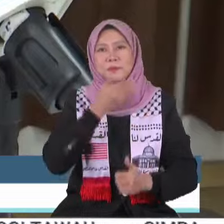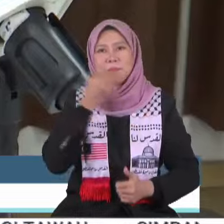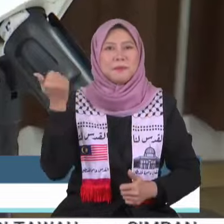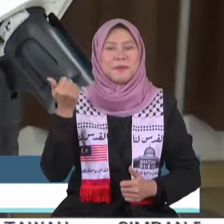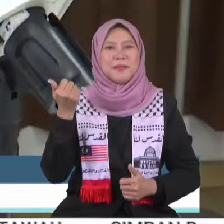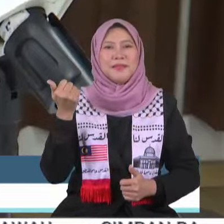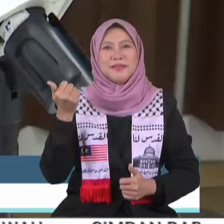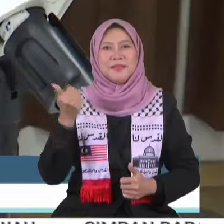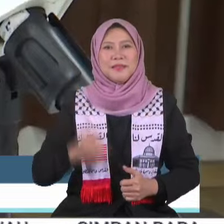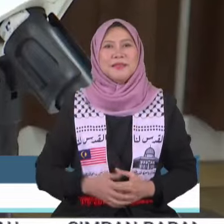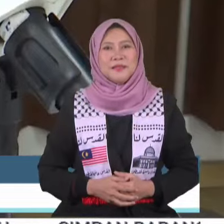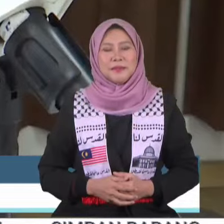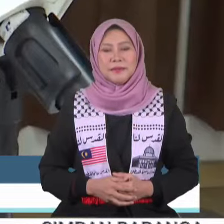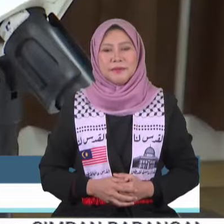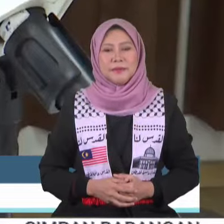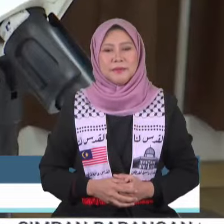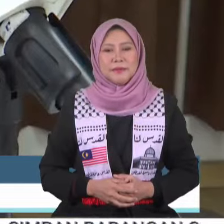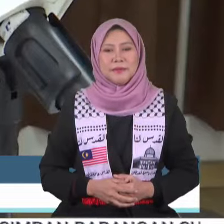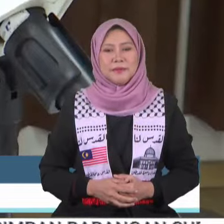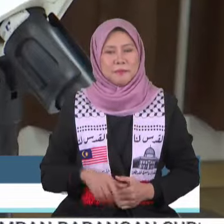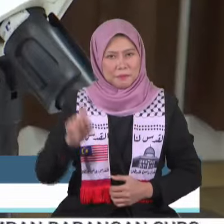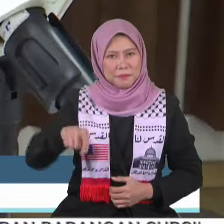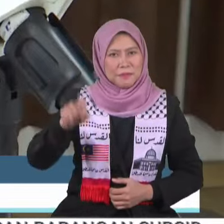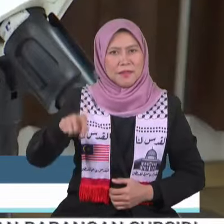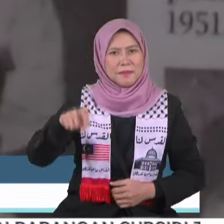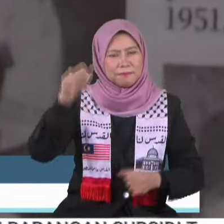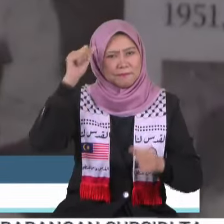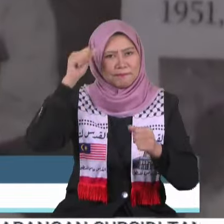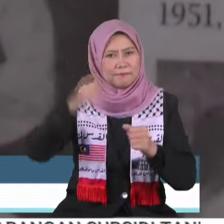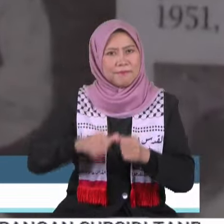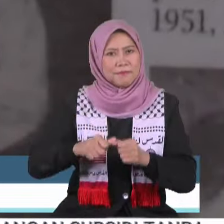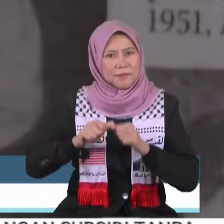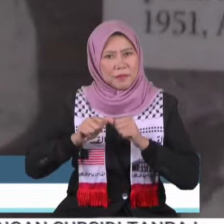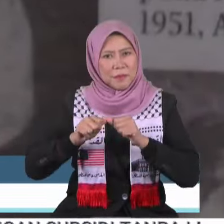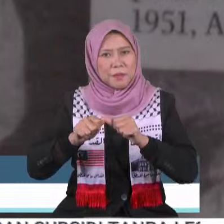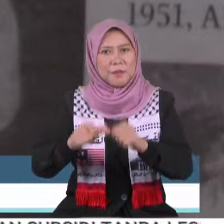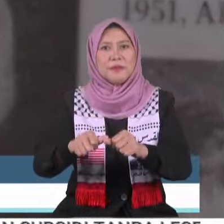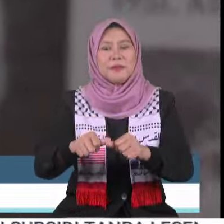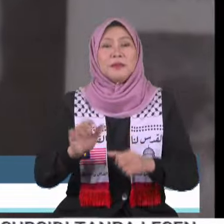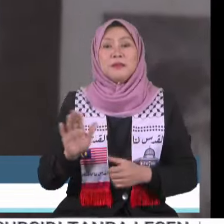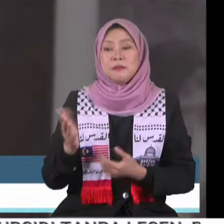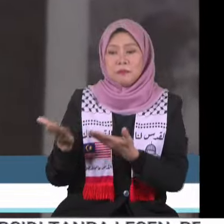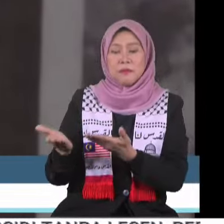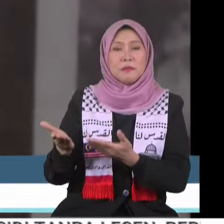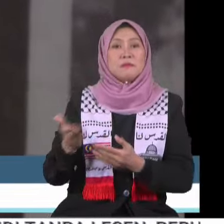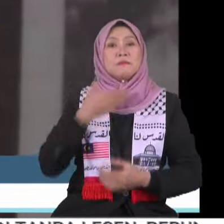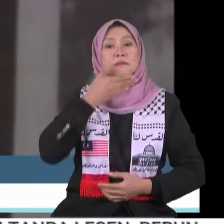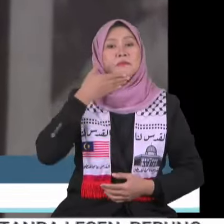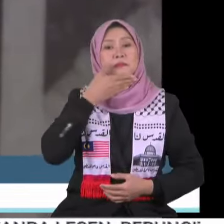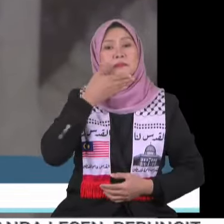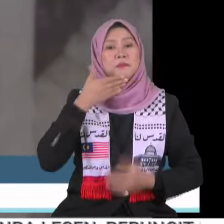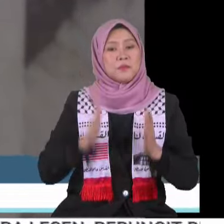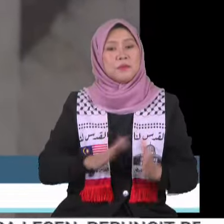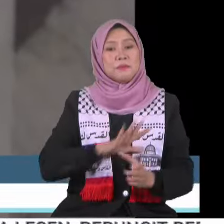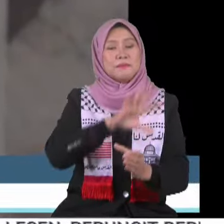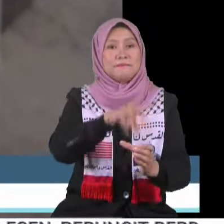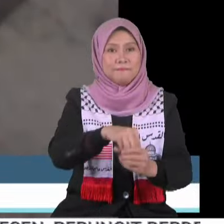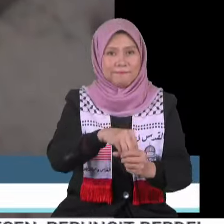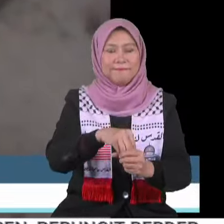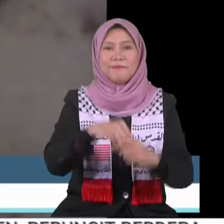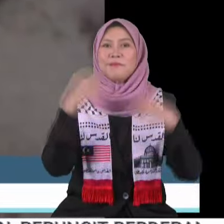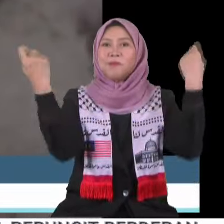cukup hebat dan yang perlu diingati. Beliau juga antara pemuda yang turut serta